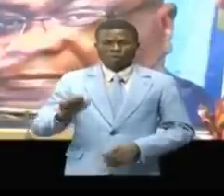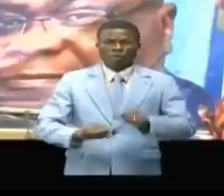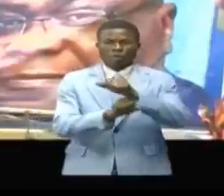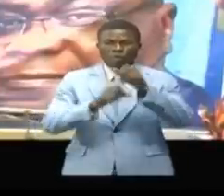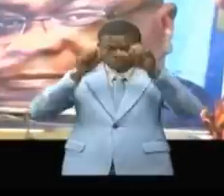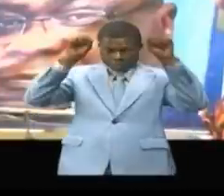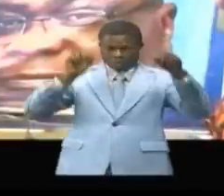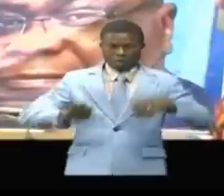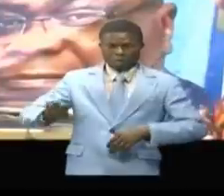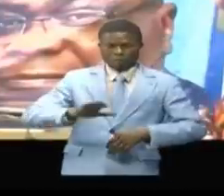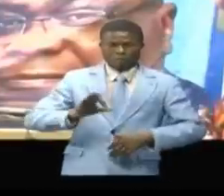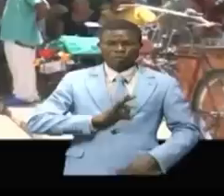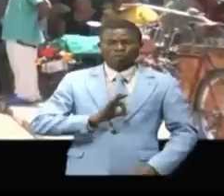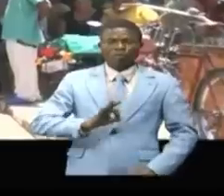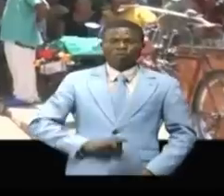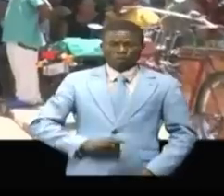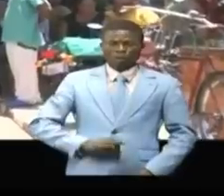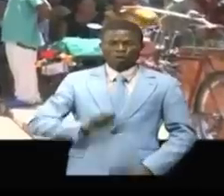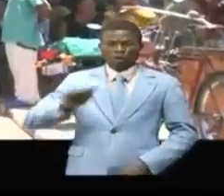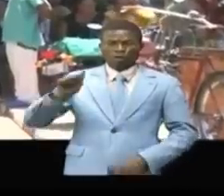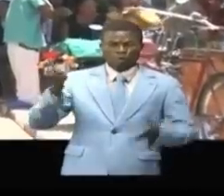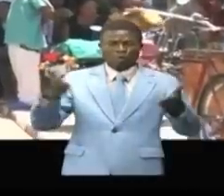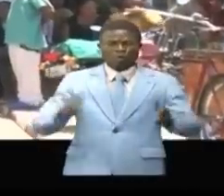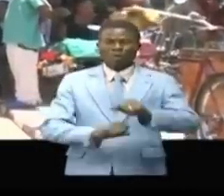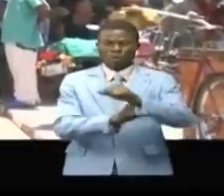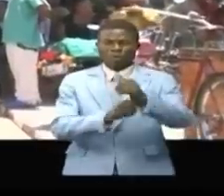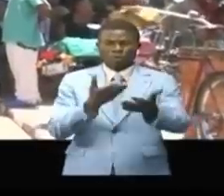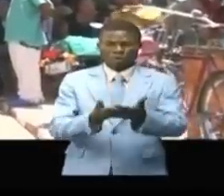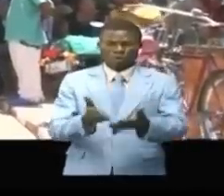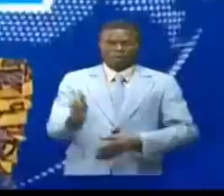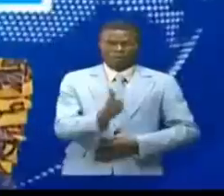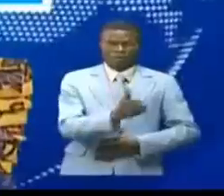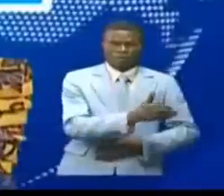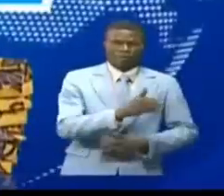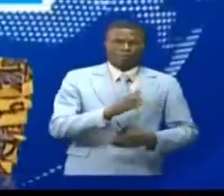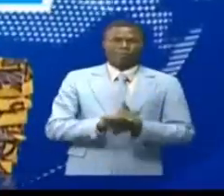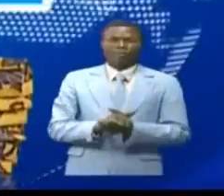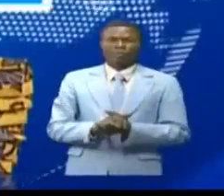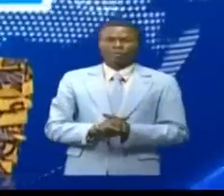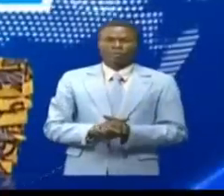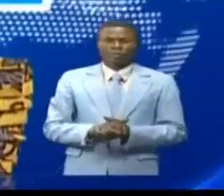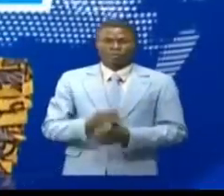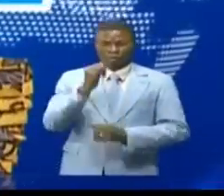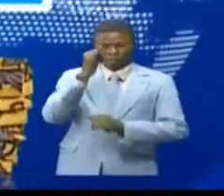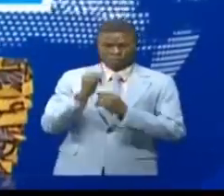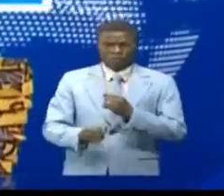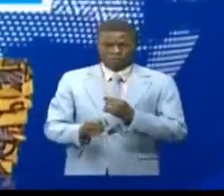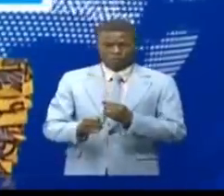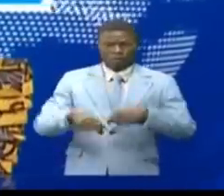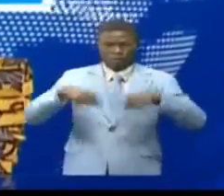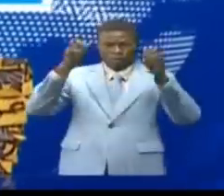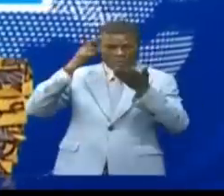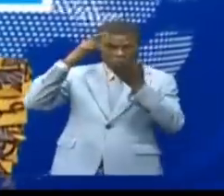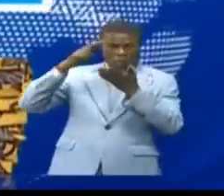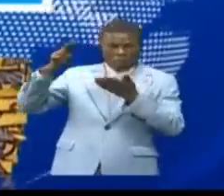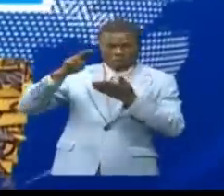président de la République, Félix-Antoine Tshisekedi Tshilombo. Clôture année